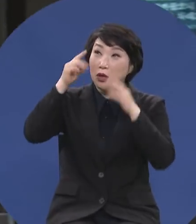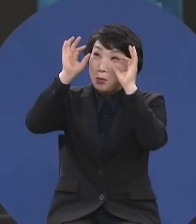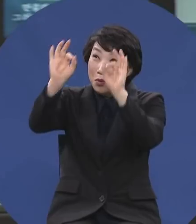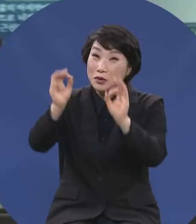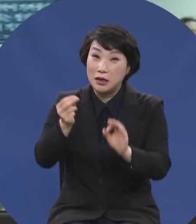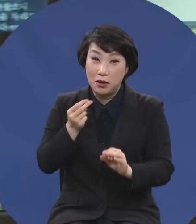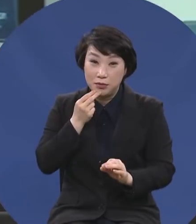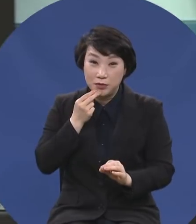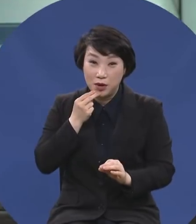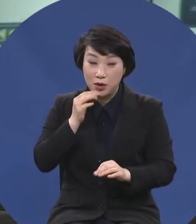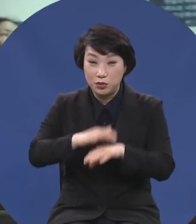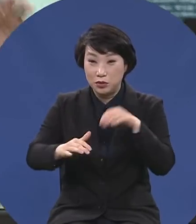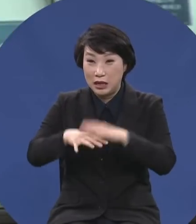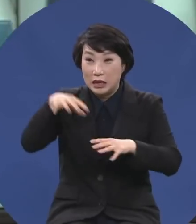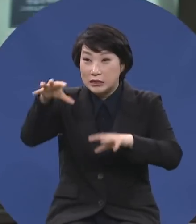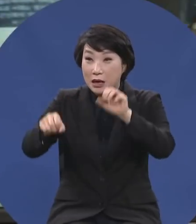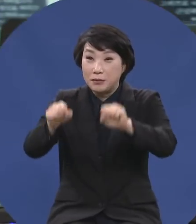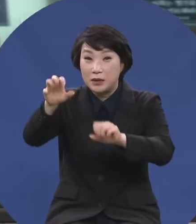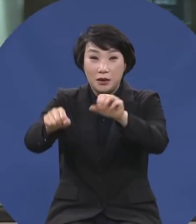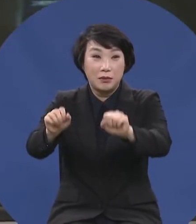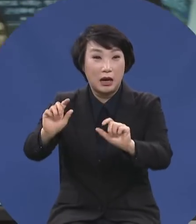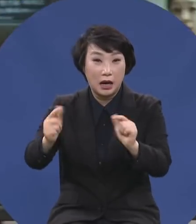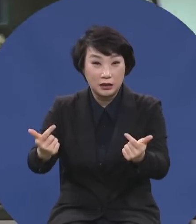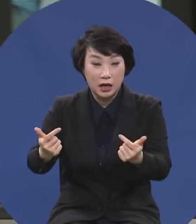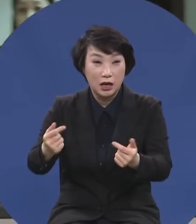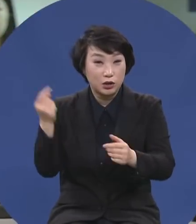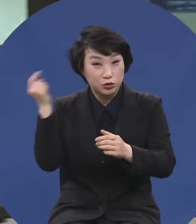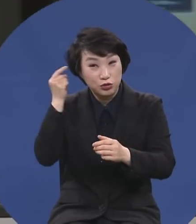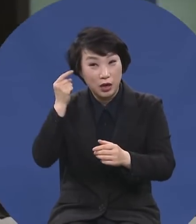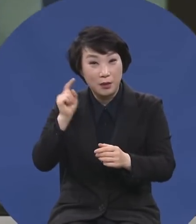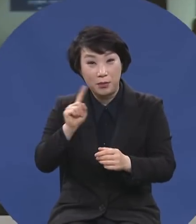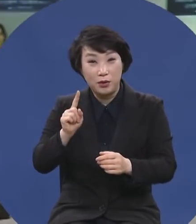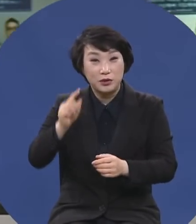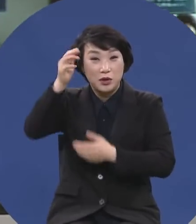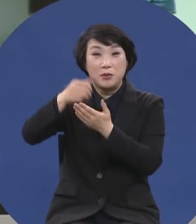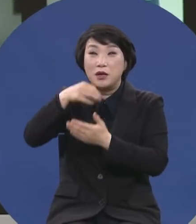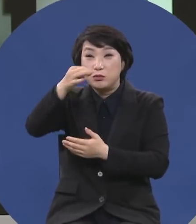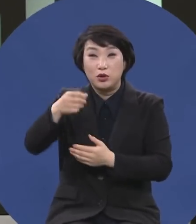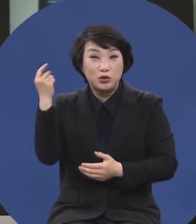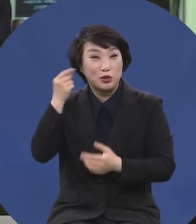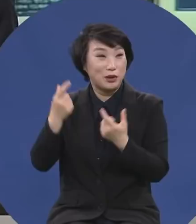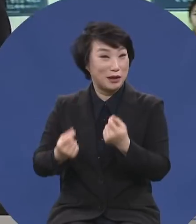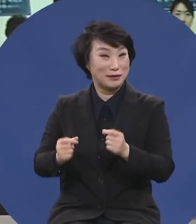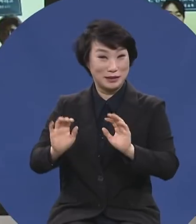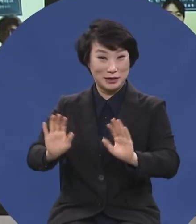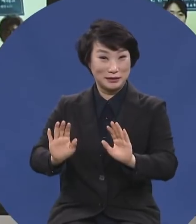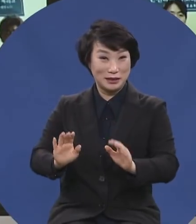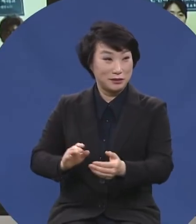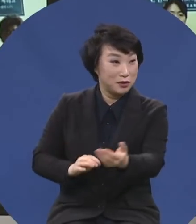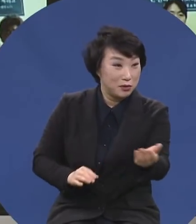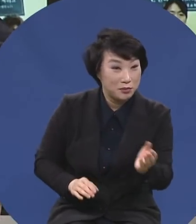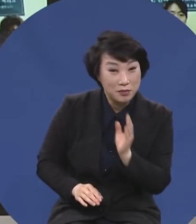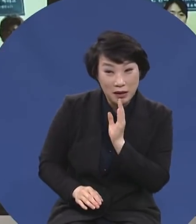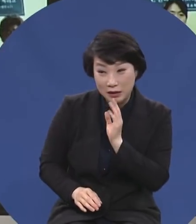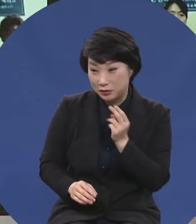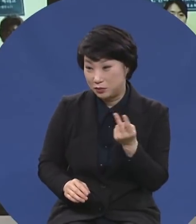않아, 귀에 당장 그거 하는 소리가 들리는 것 같지 않아.